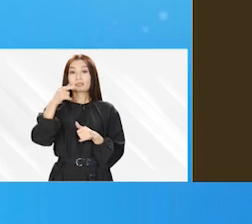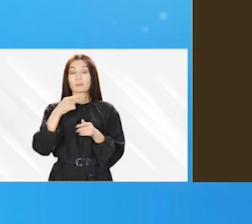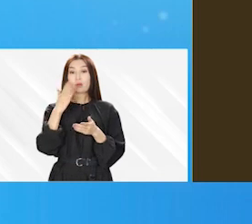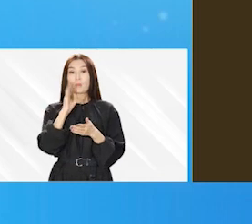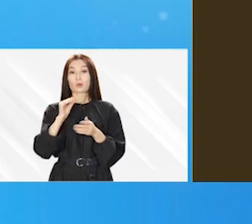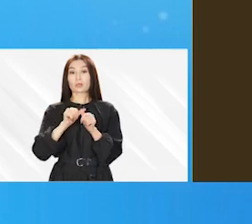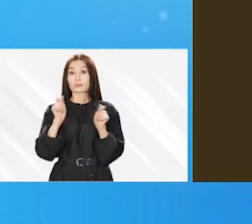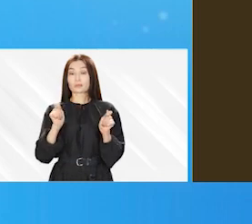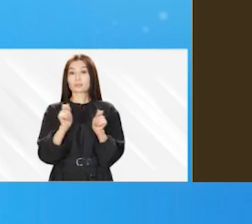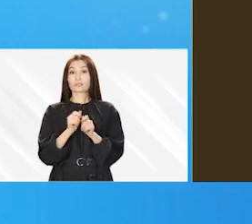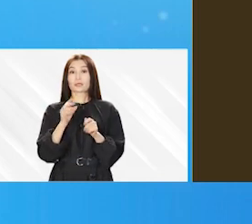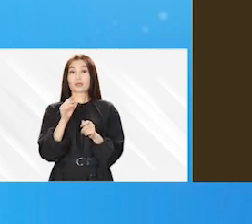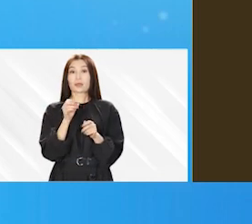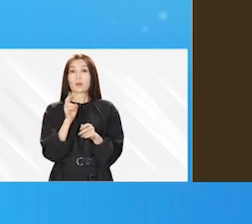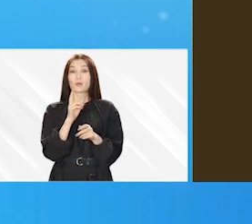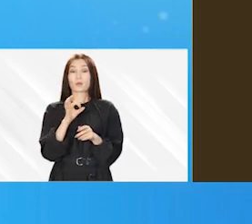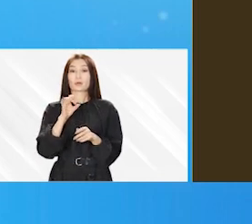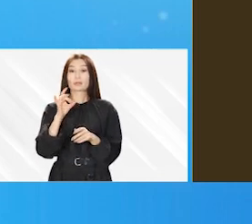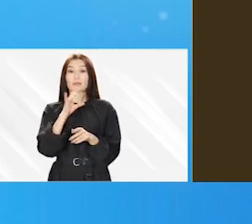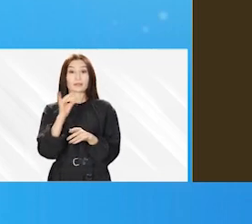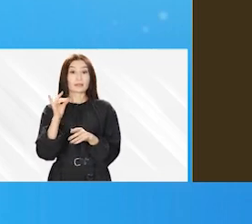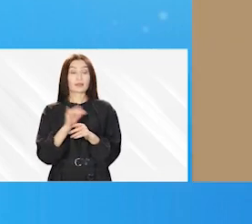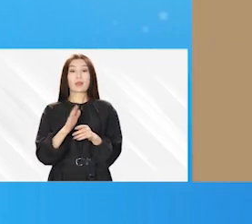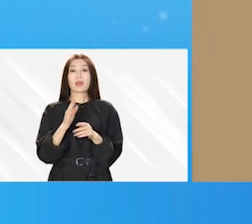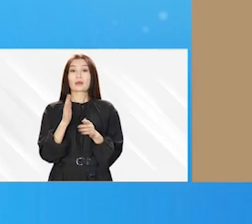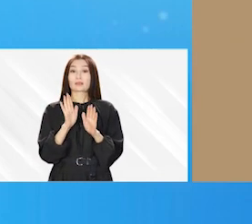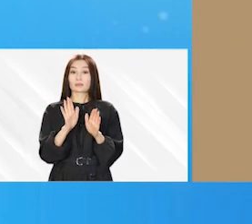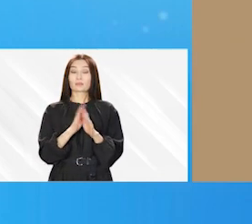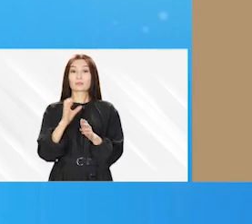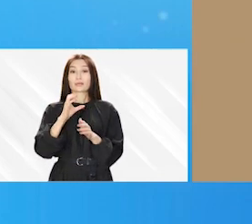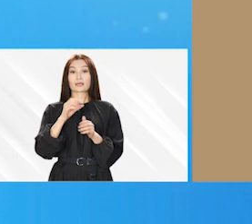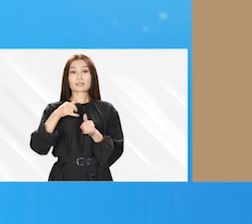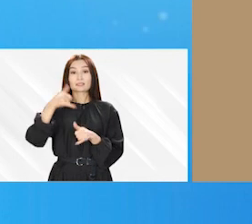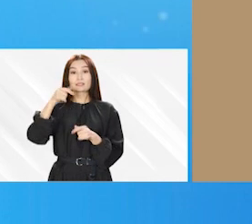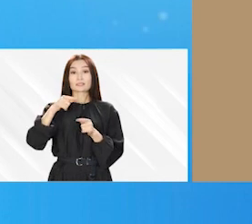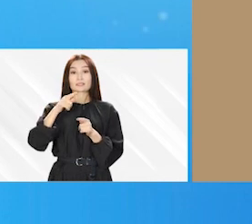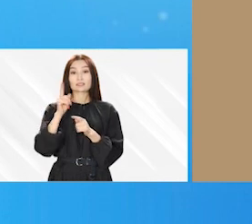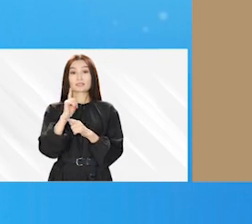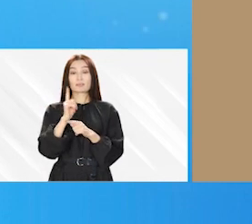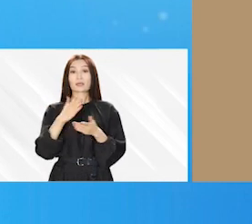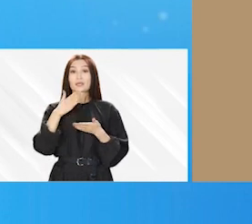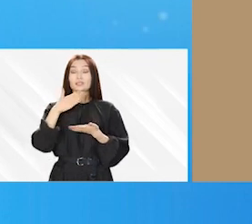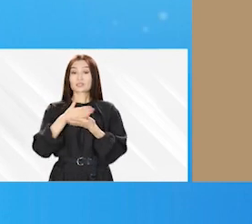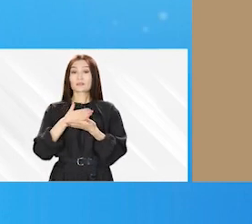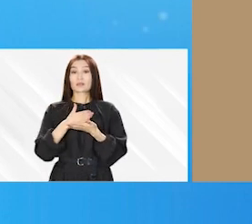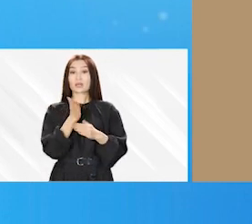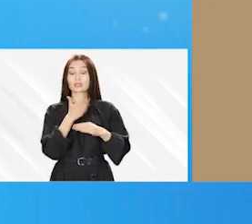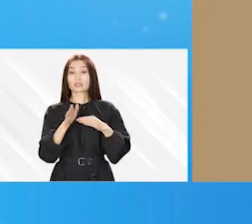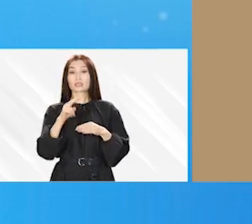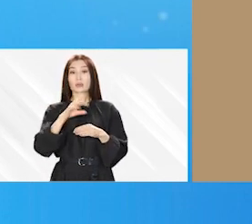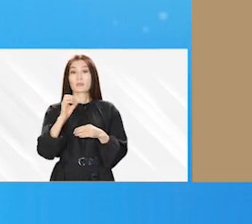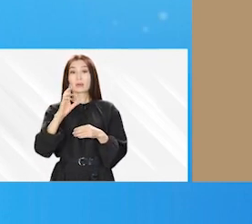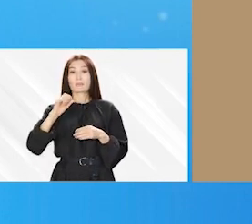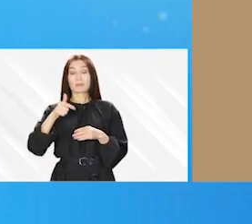образовываться от придаточные корни таким образом стебель составная часть побега связывающее все